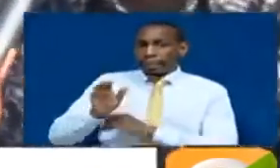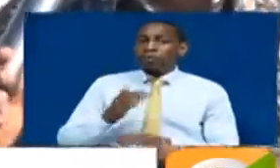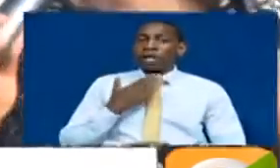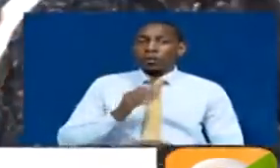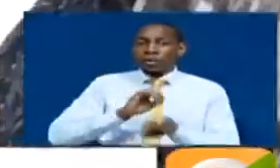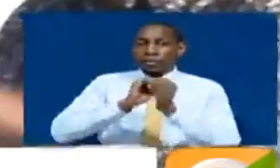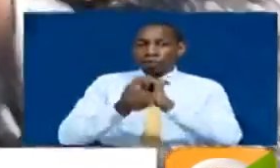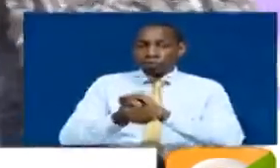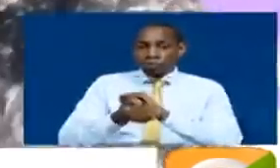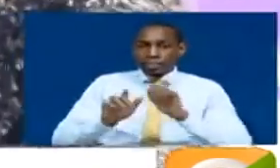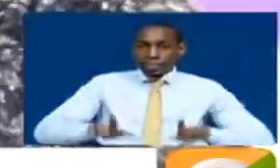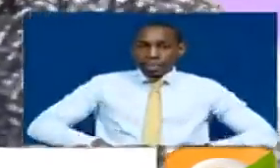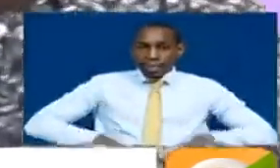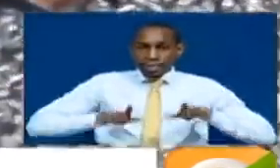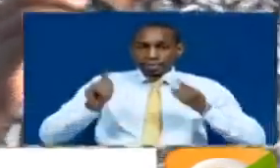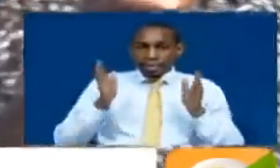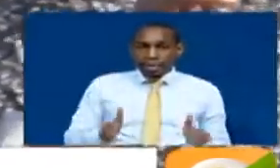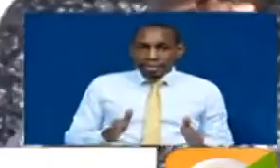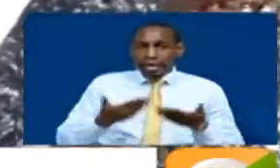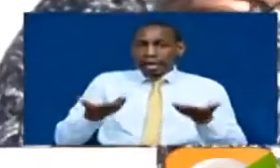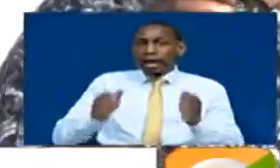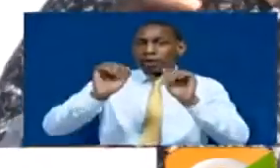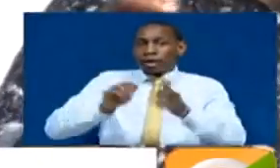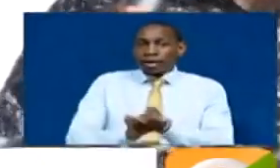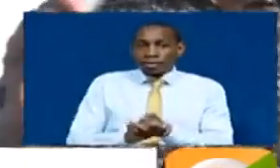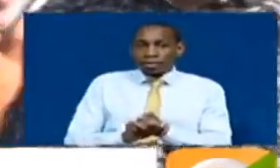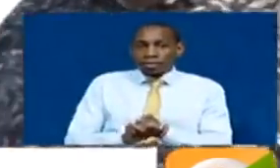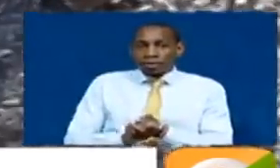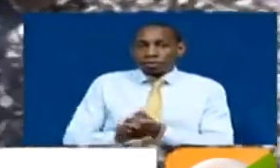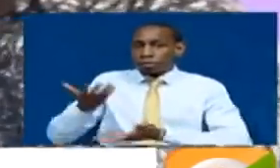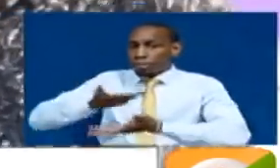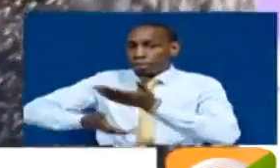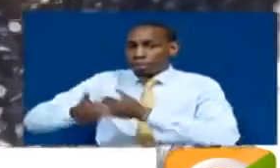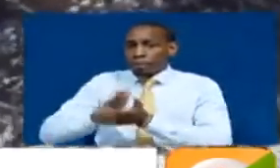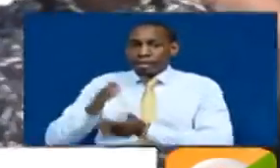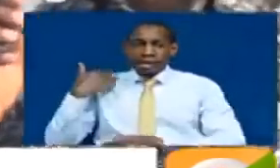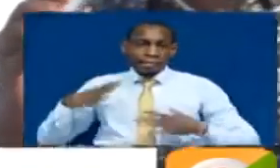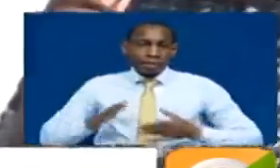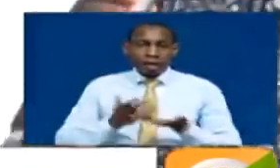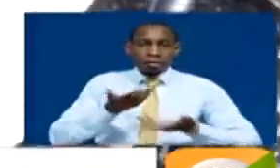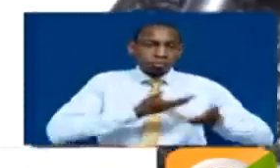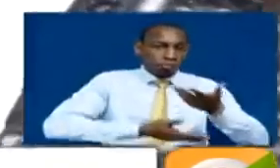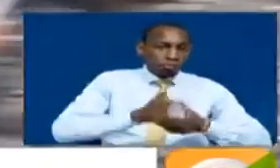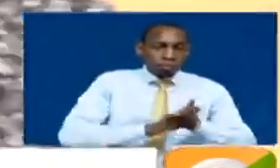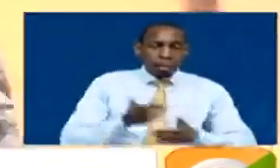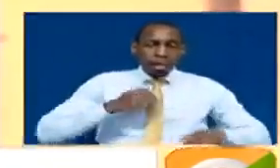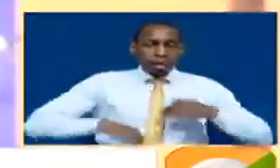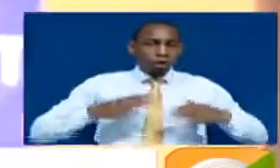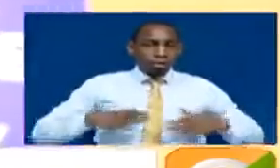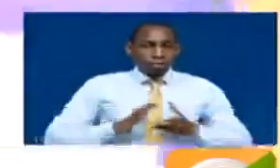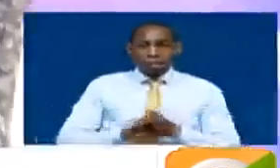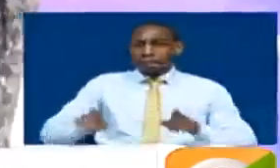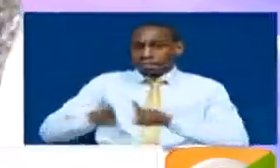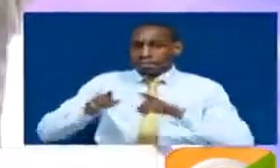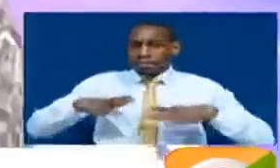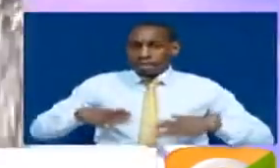Unataka kubadilisha maisha ya Wakenya, itakuwaje utembee na wezi? Itakuwaje utembee na wafisadi, wale